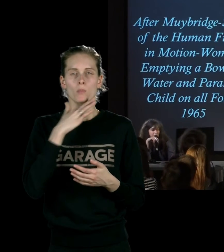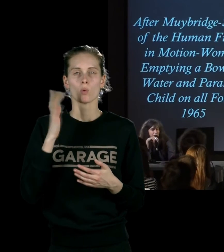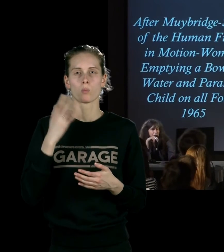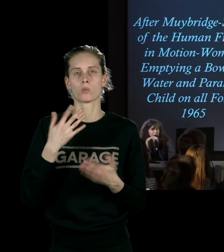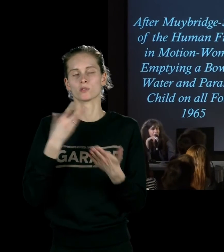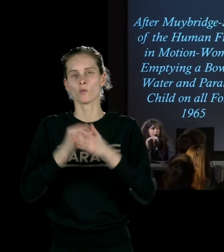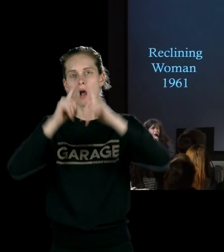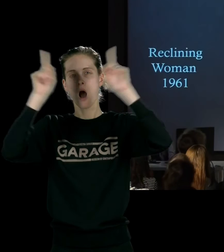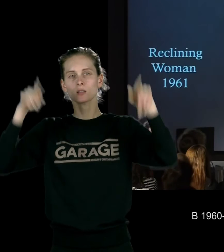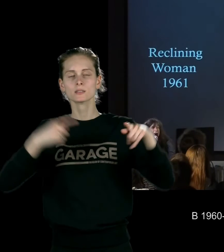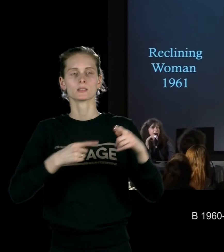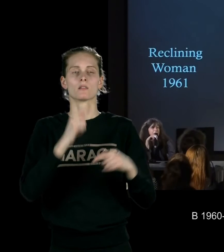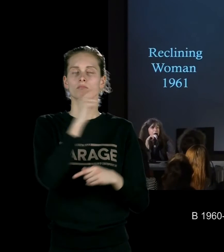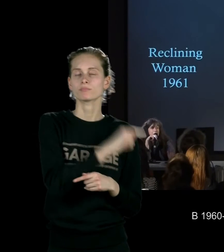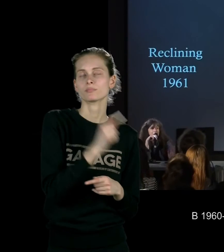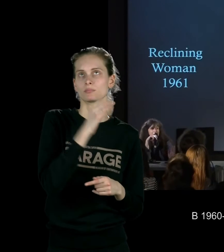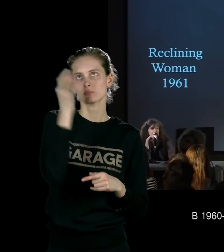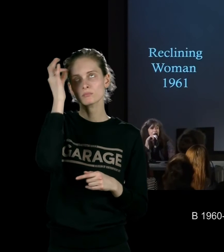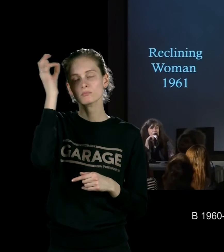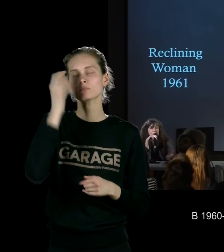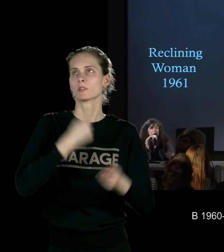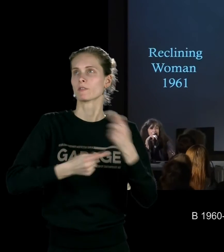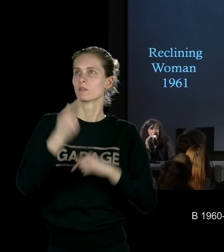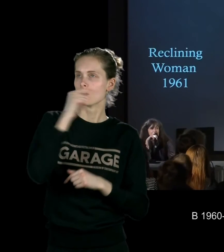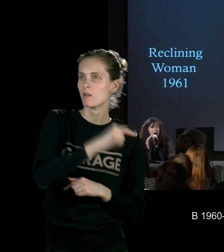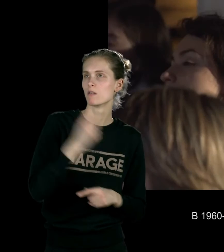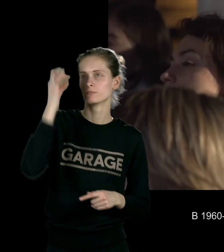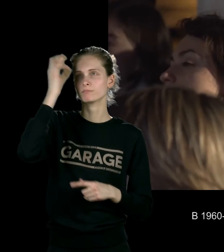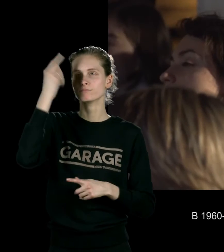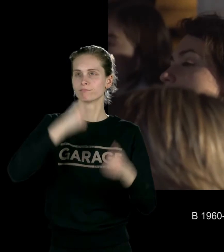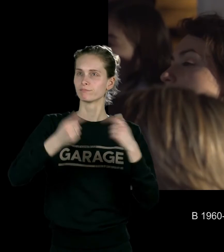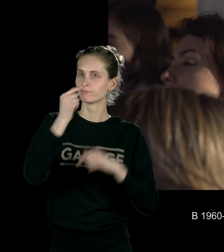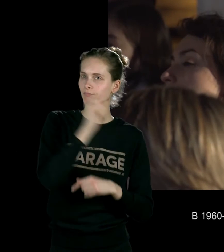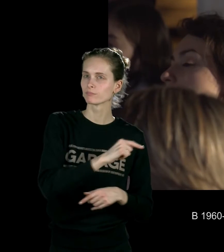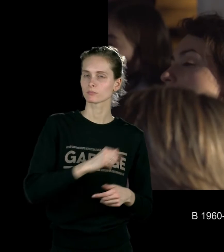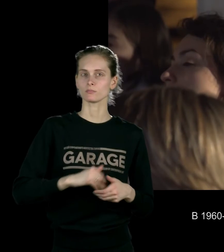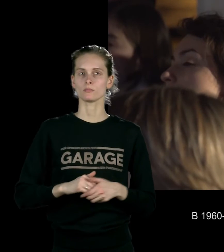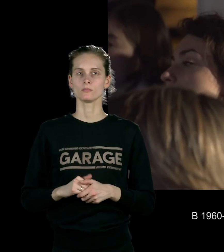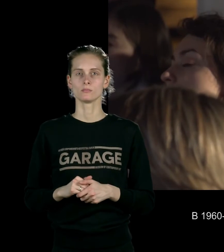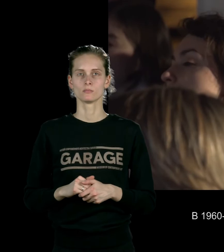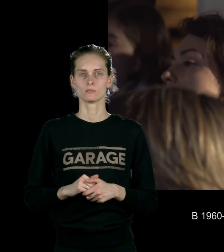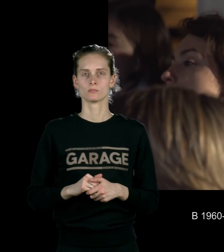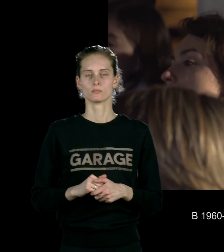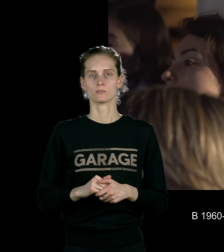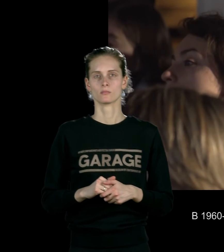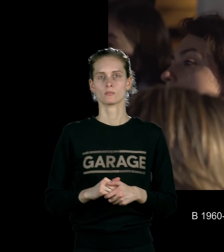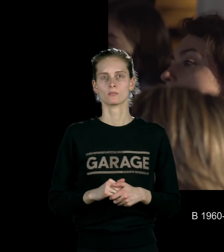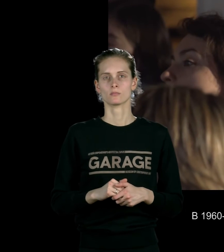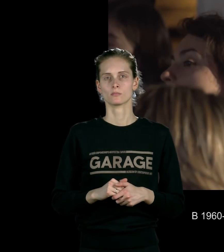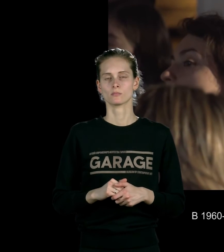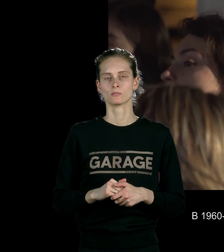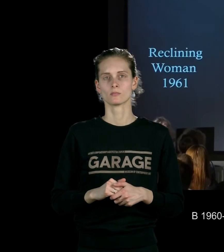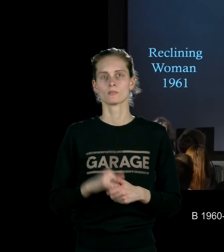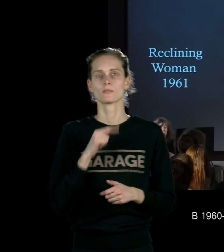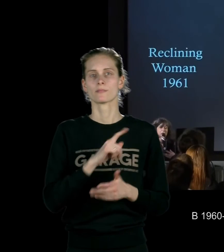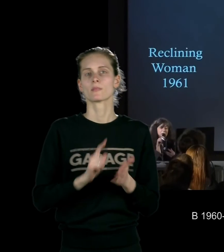многих своих картинах. И вообще, как бы, та живопись, которая начинает заниматься уже в